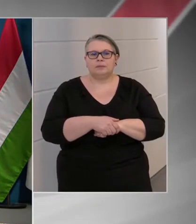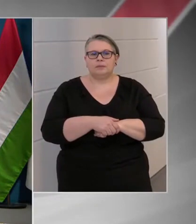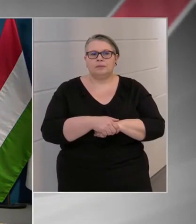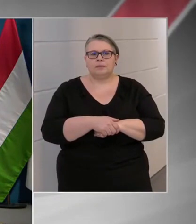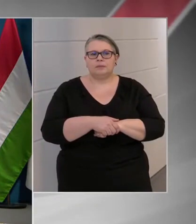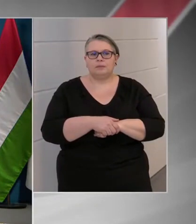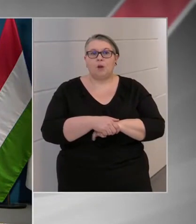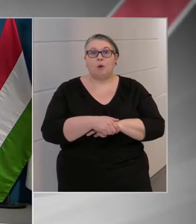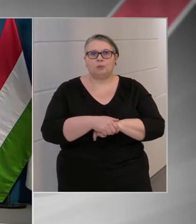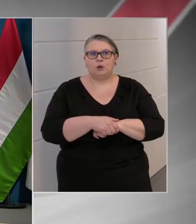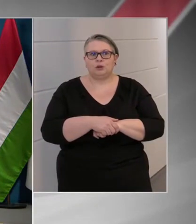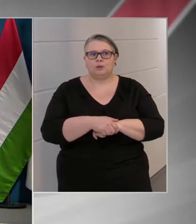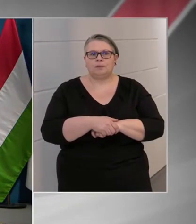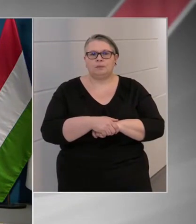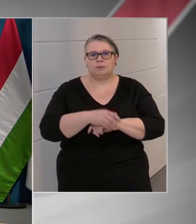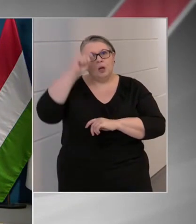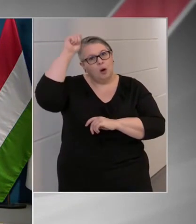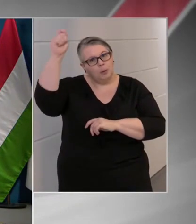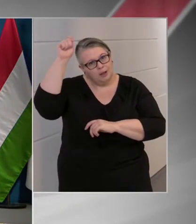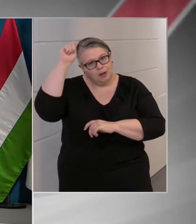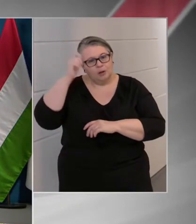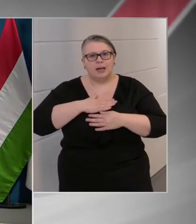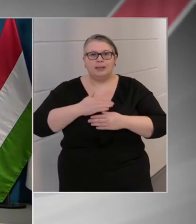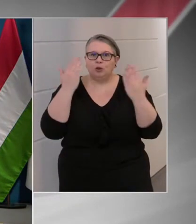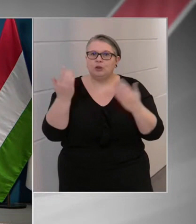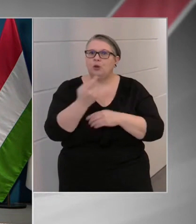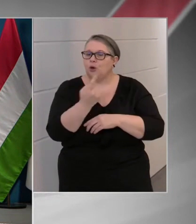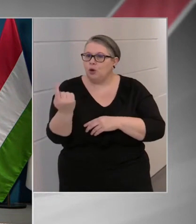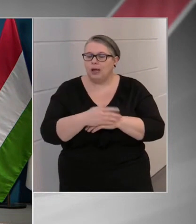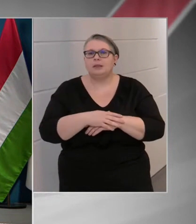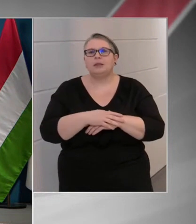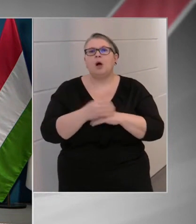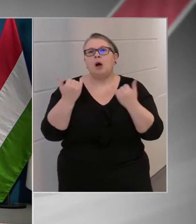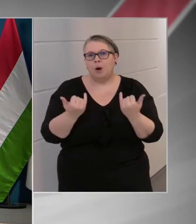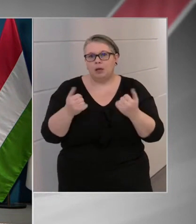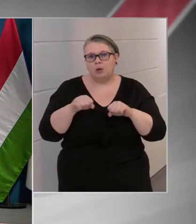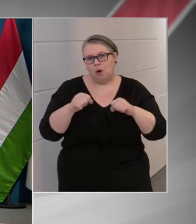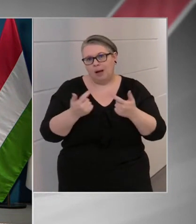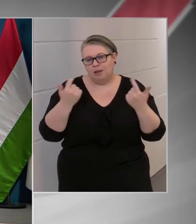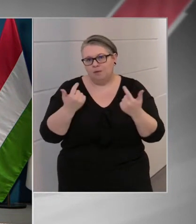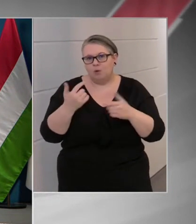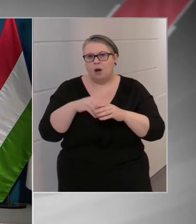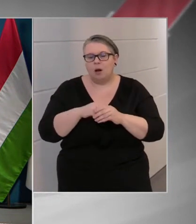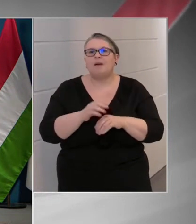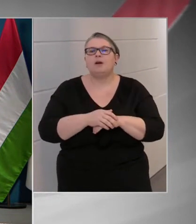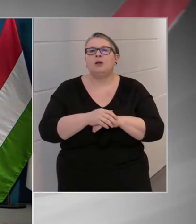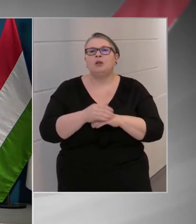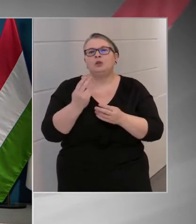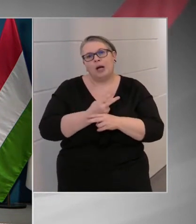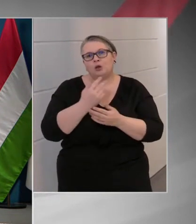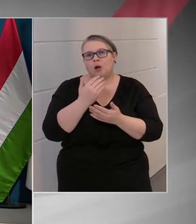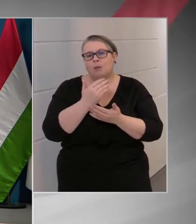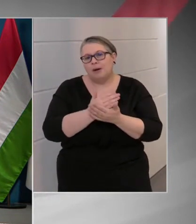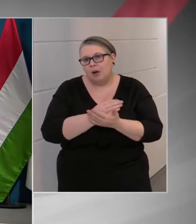Közeledünk a koronavírus járvány harmadik hullámának csúcsához, nincs itt az ideje a lazításnak. konkrét intézkedéseket pénteken az állami